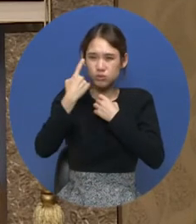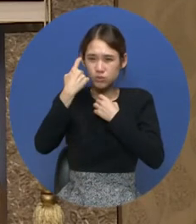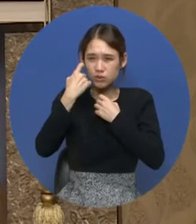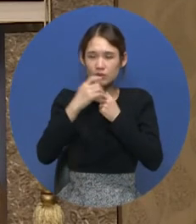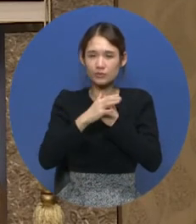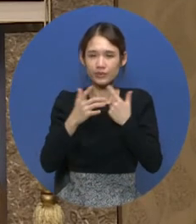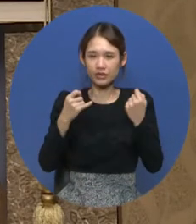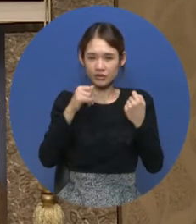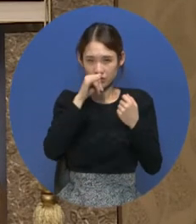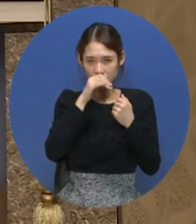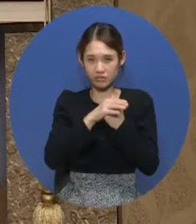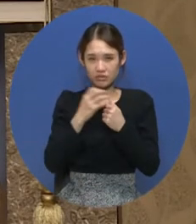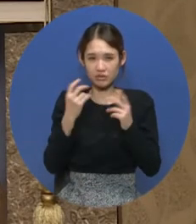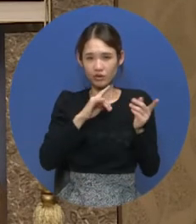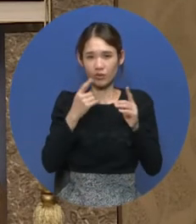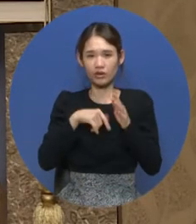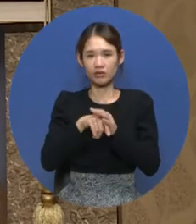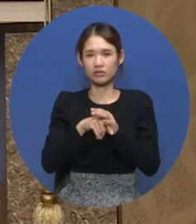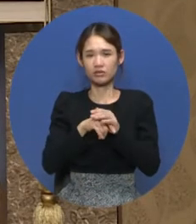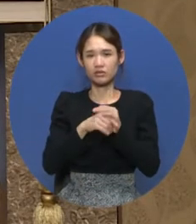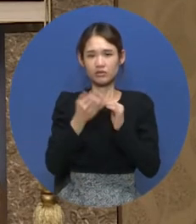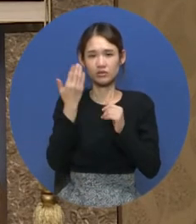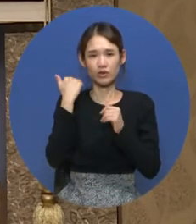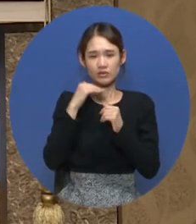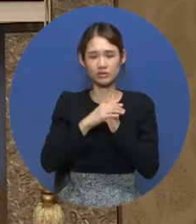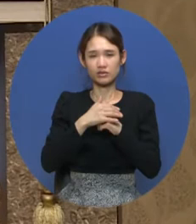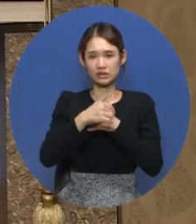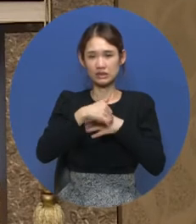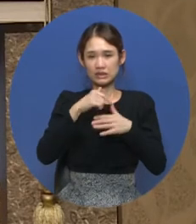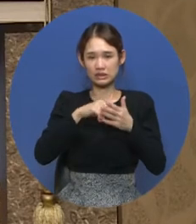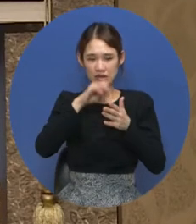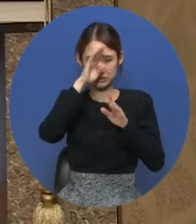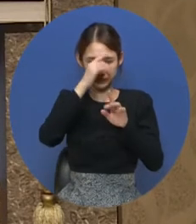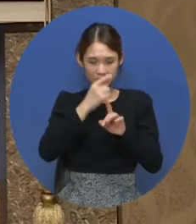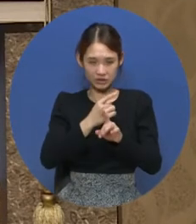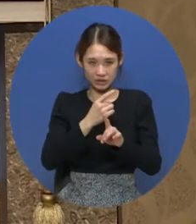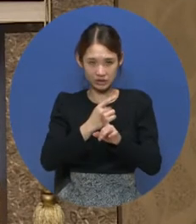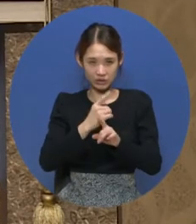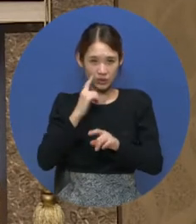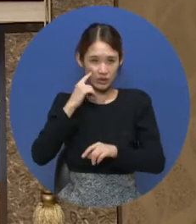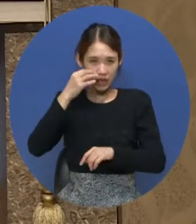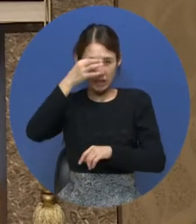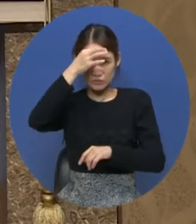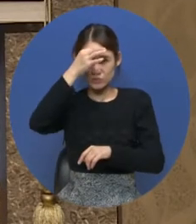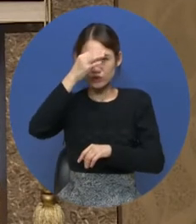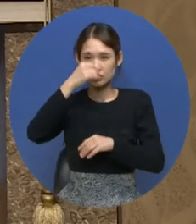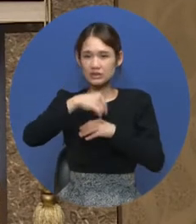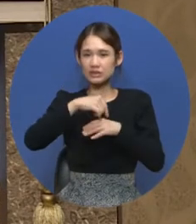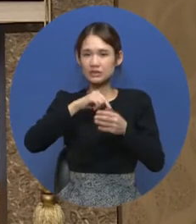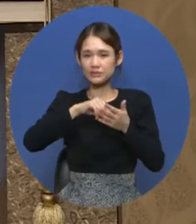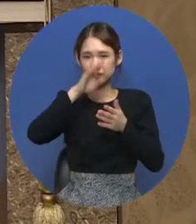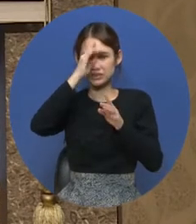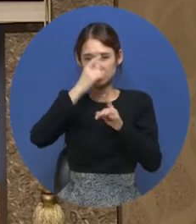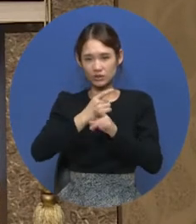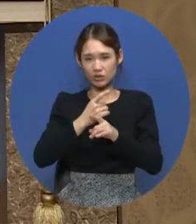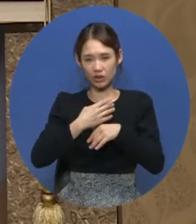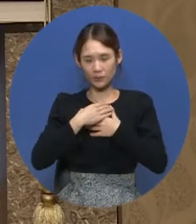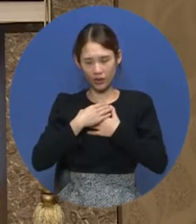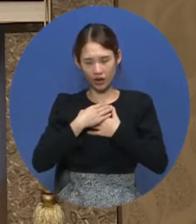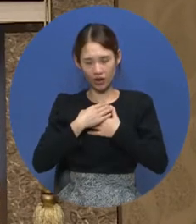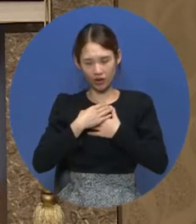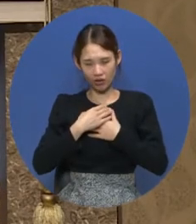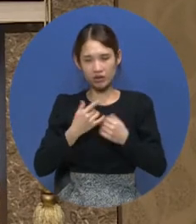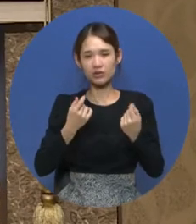우리가 어 근자에는 그게 심리치료 근데 그런 60 심리치료 에서 심리적인 판 안감 그런